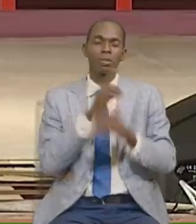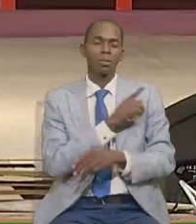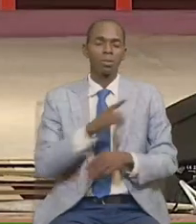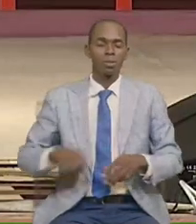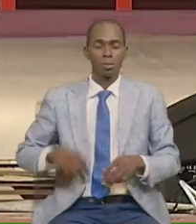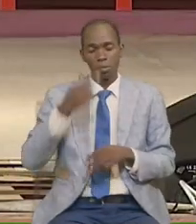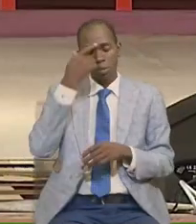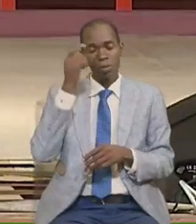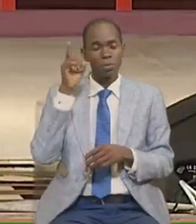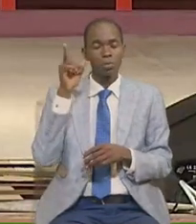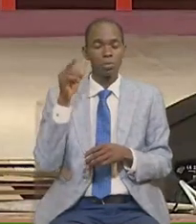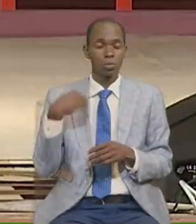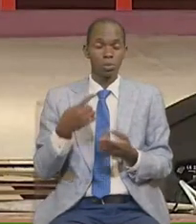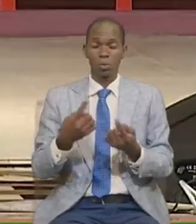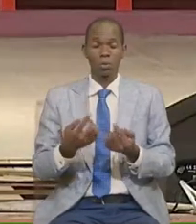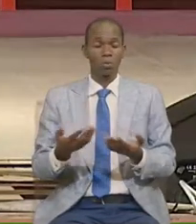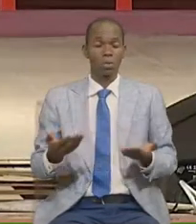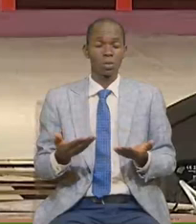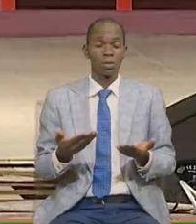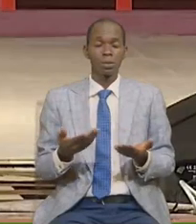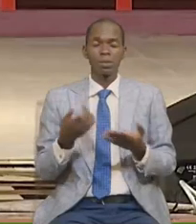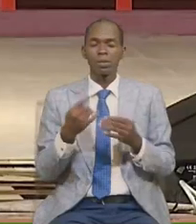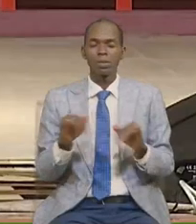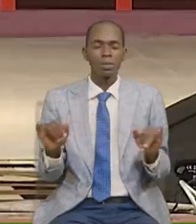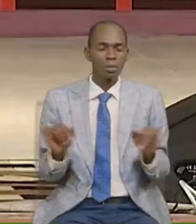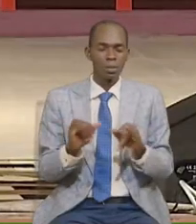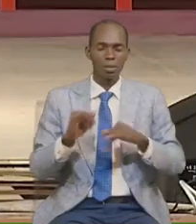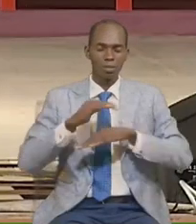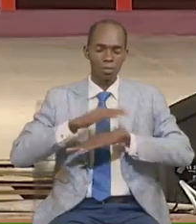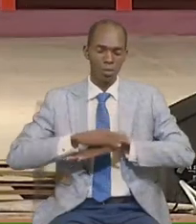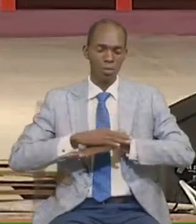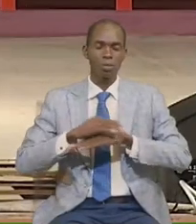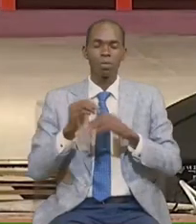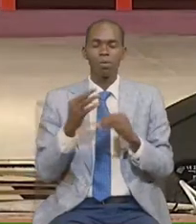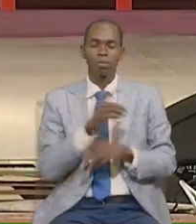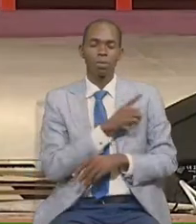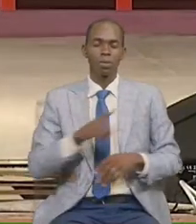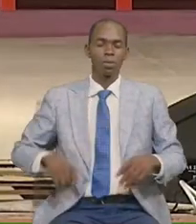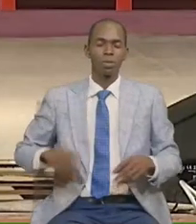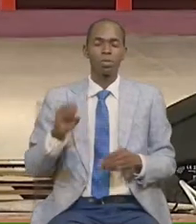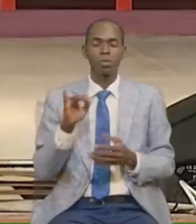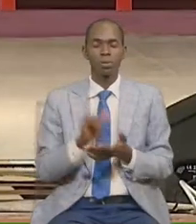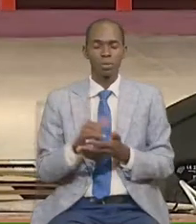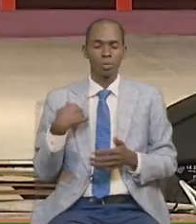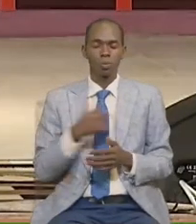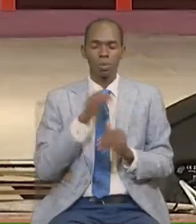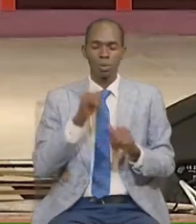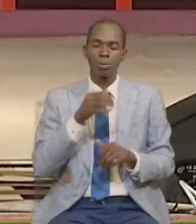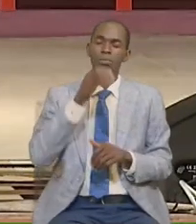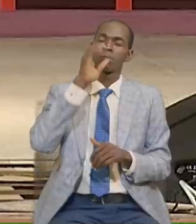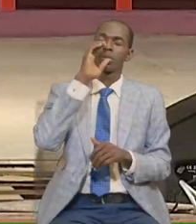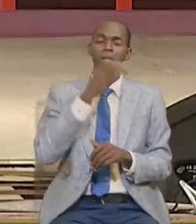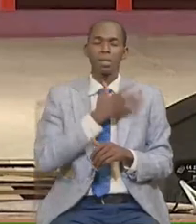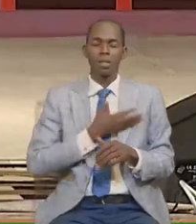que nous sommes venus à la même table du Seigneur pour boire et